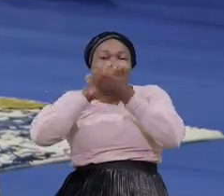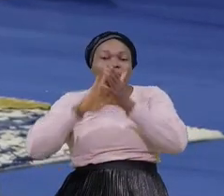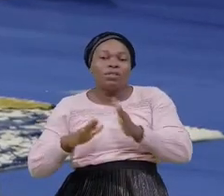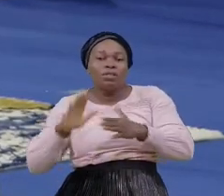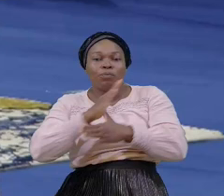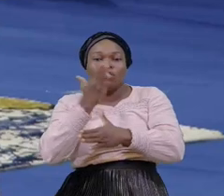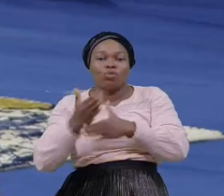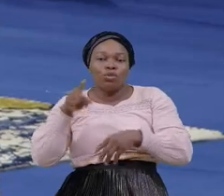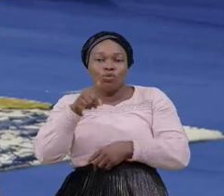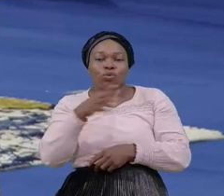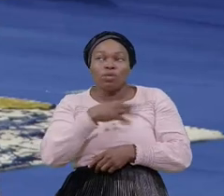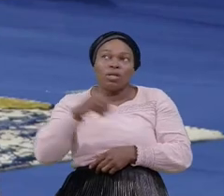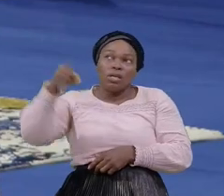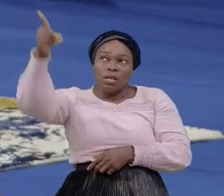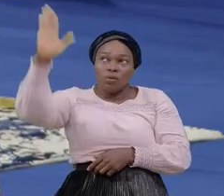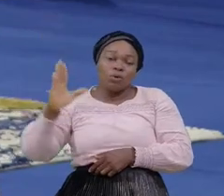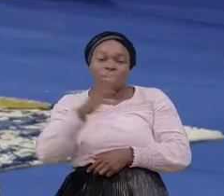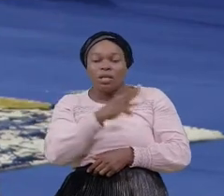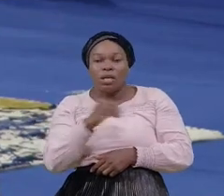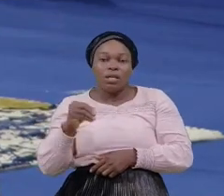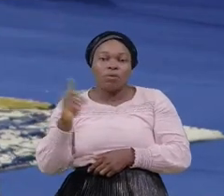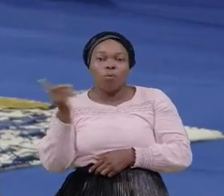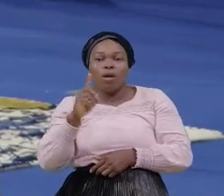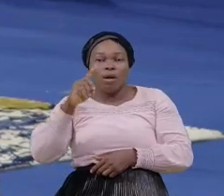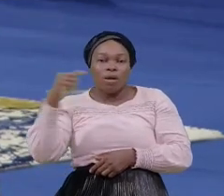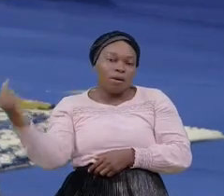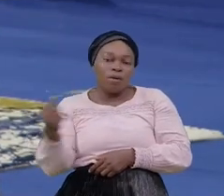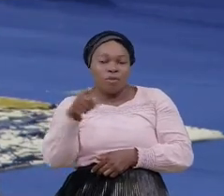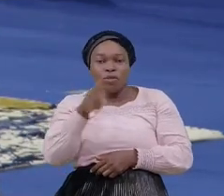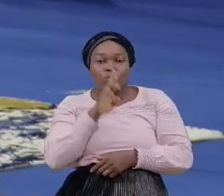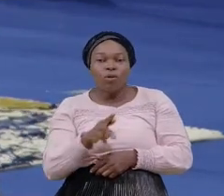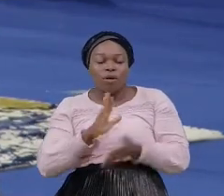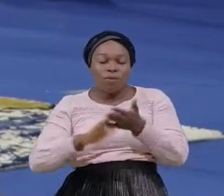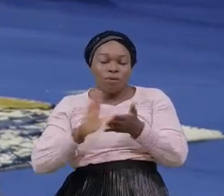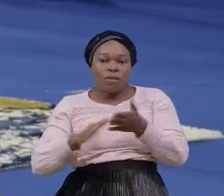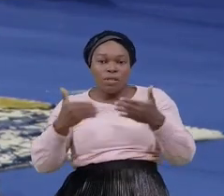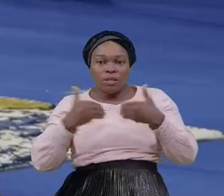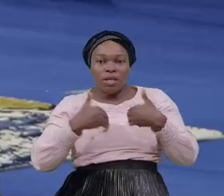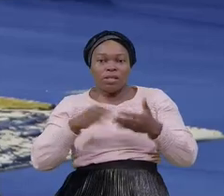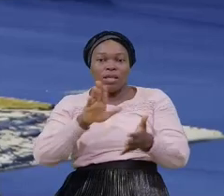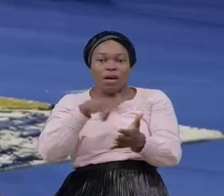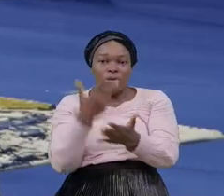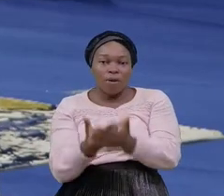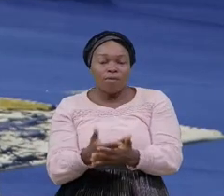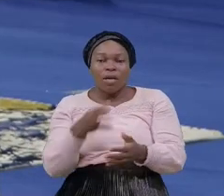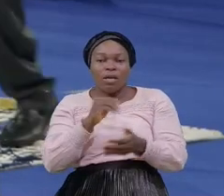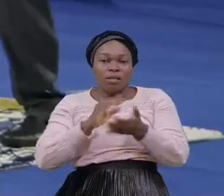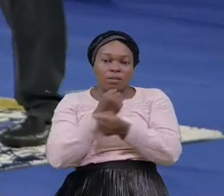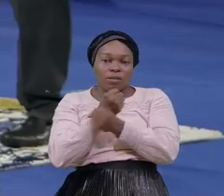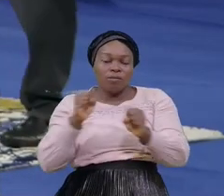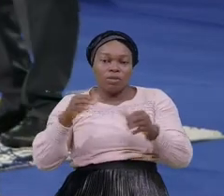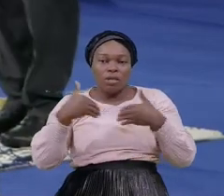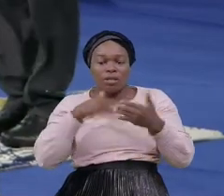et Dieu, où que vous soyez, le pardon est venu, le salut est disponible. Levez la